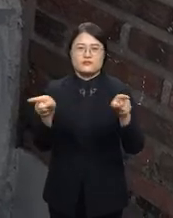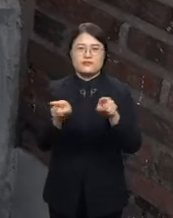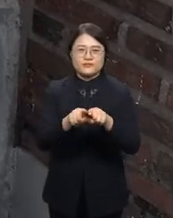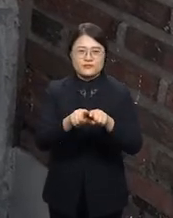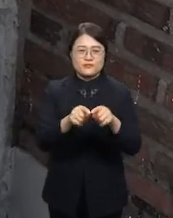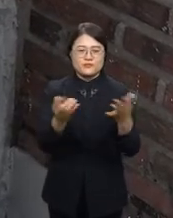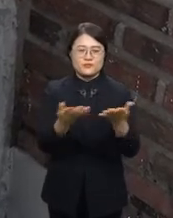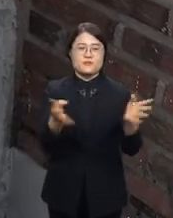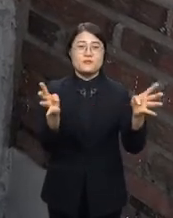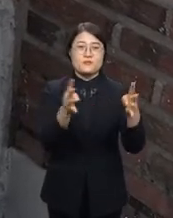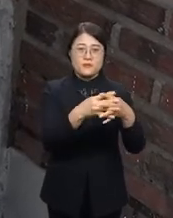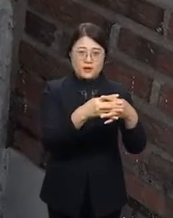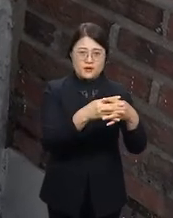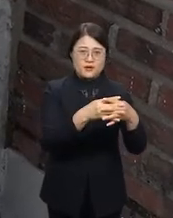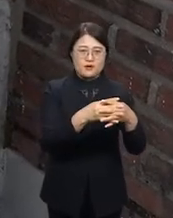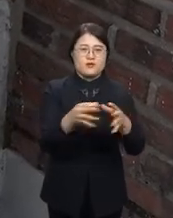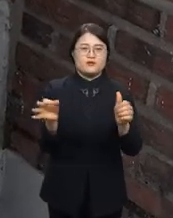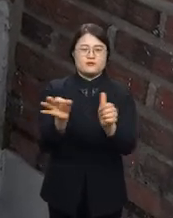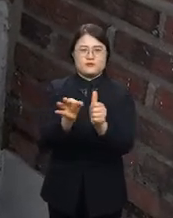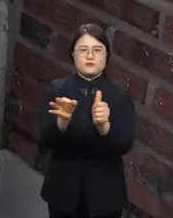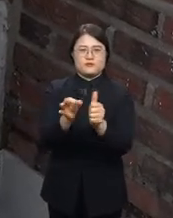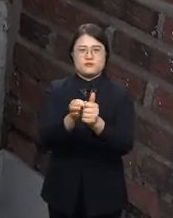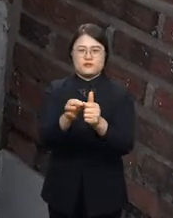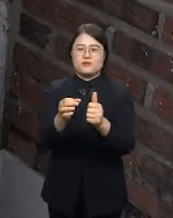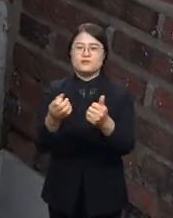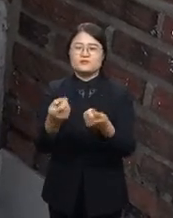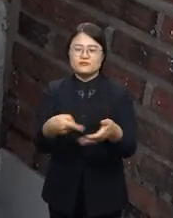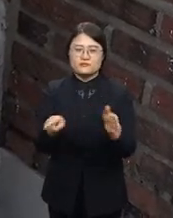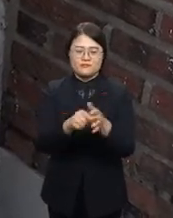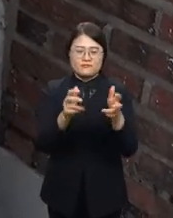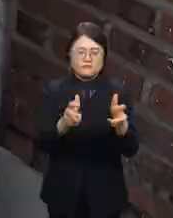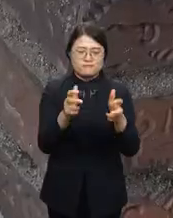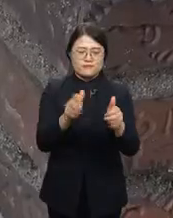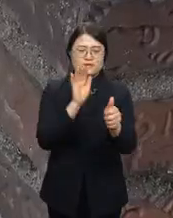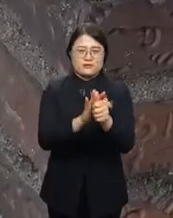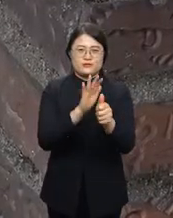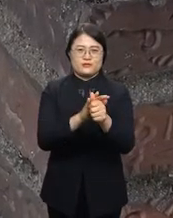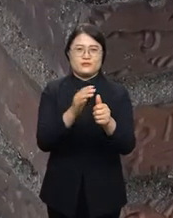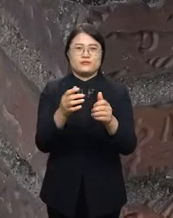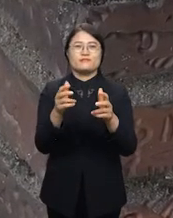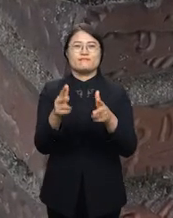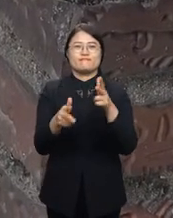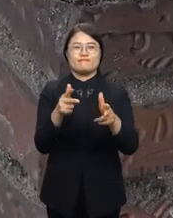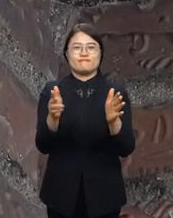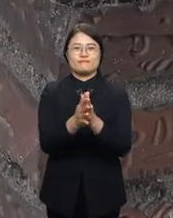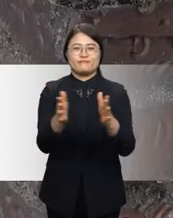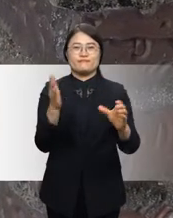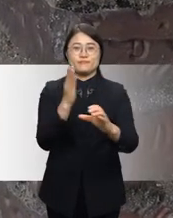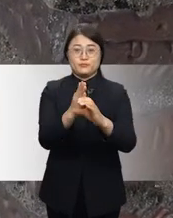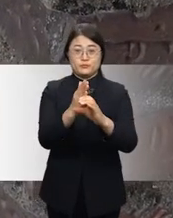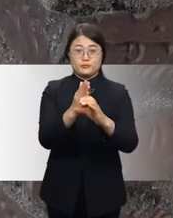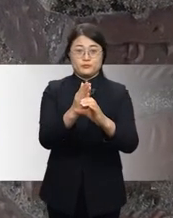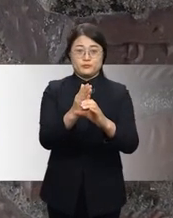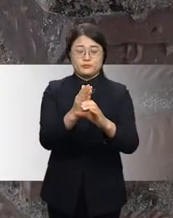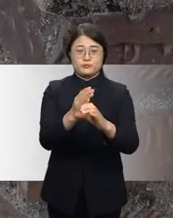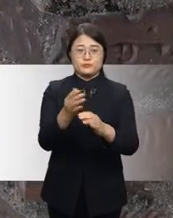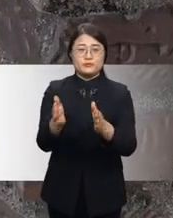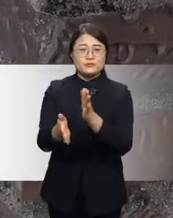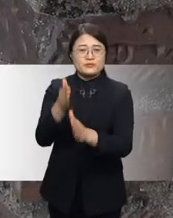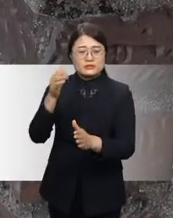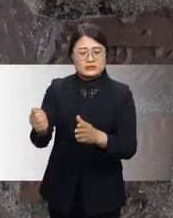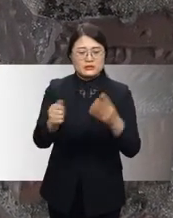협약을 체결하고 관내 저소득 주거 취약계층에게 에어컨을 지원하고 있는데요. 김상돈 시장은